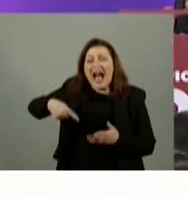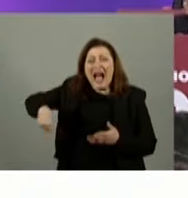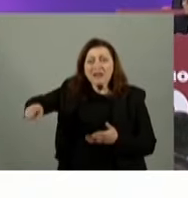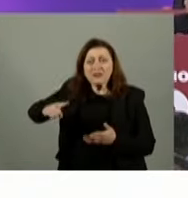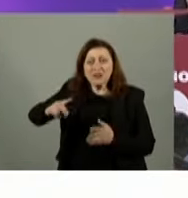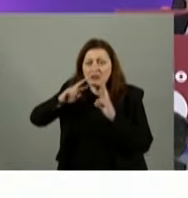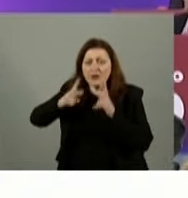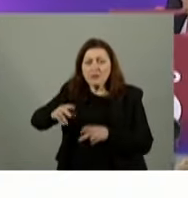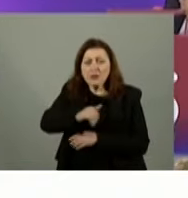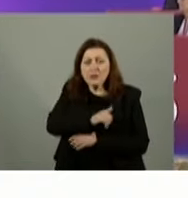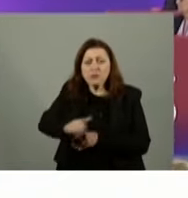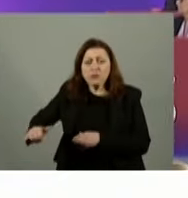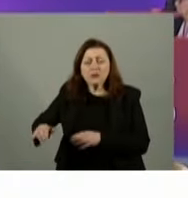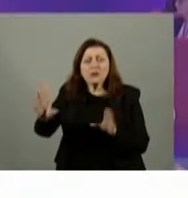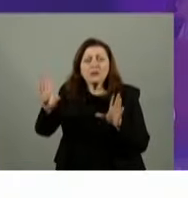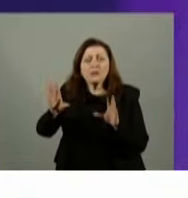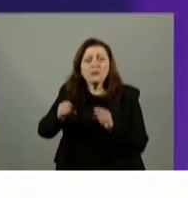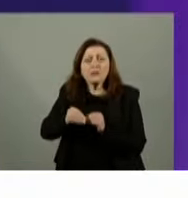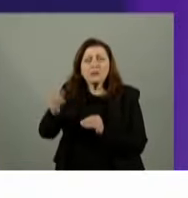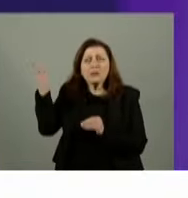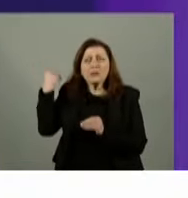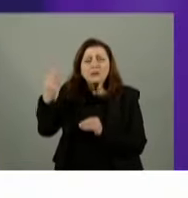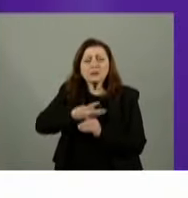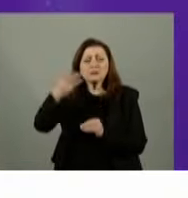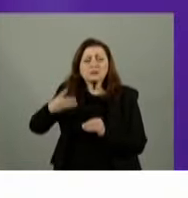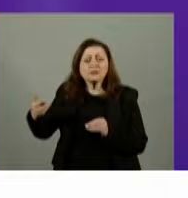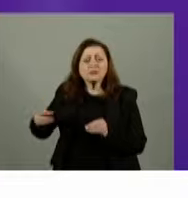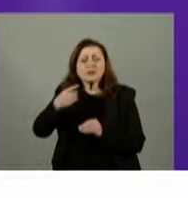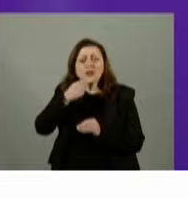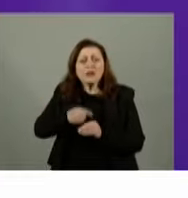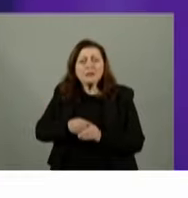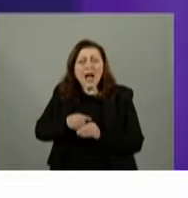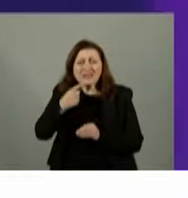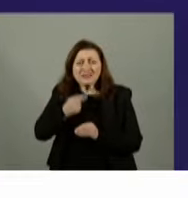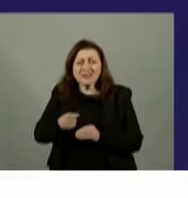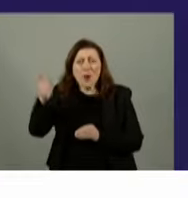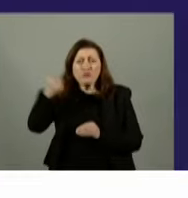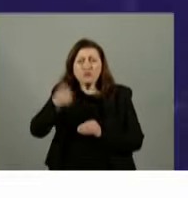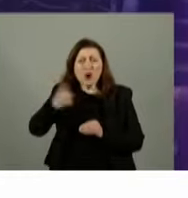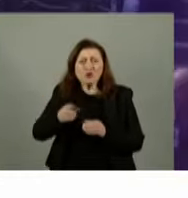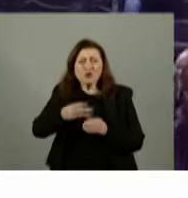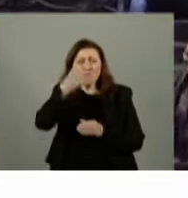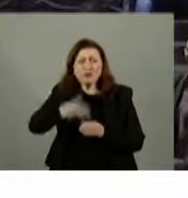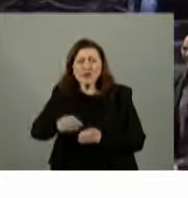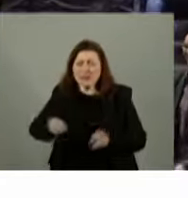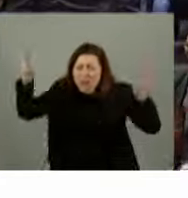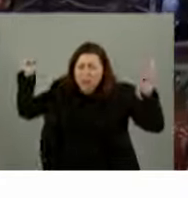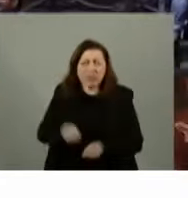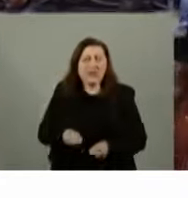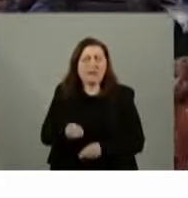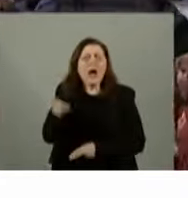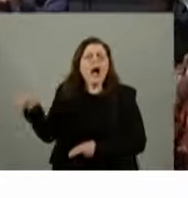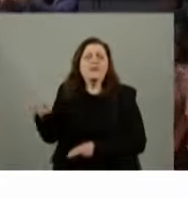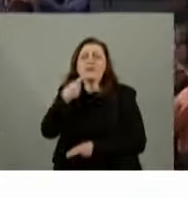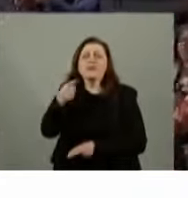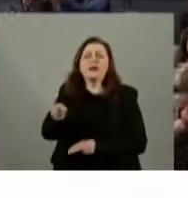τους καταλογίζει και στο συγκεκριμένο μέσο, θα του προσάψουν ότι εδώ έχεις βασικά ζητήματα ατελούς γνώσης της